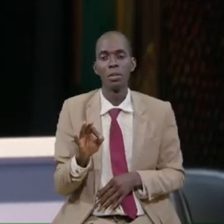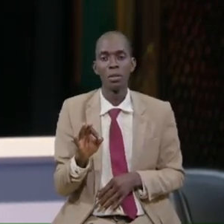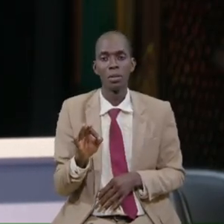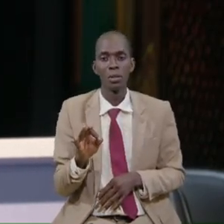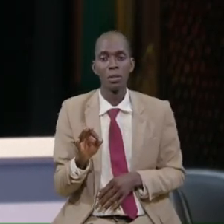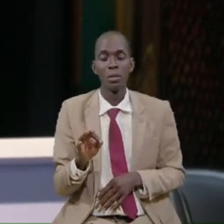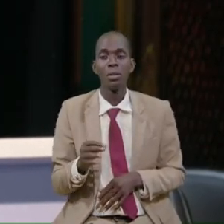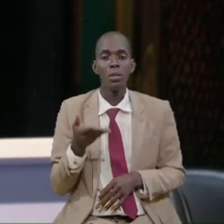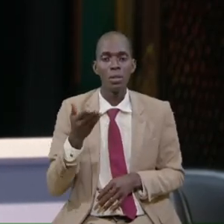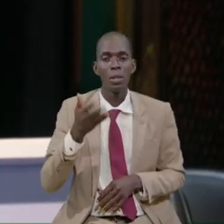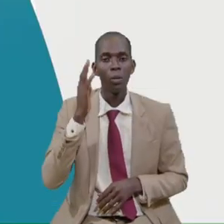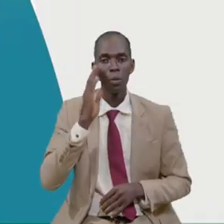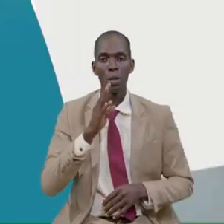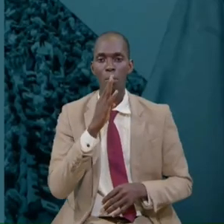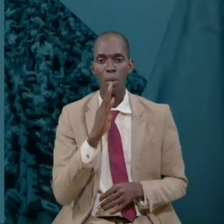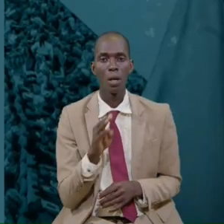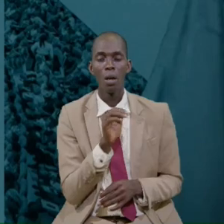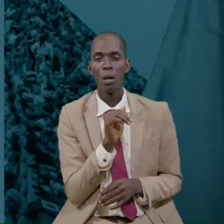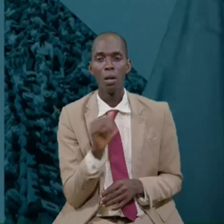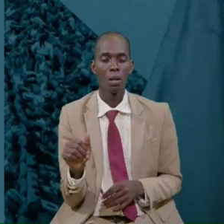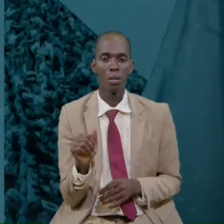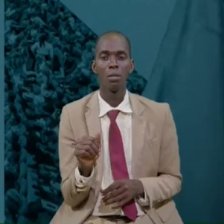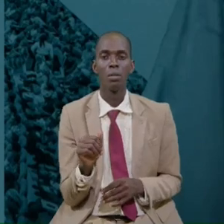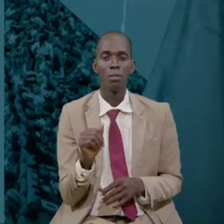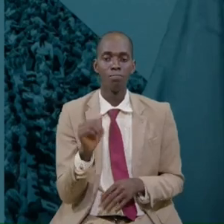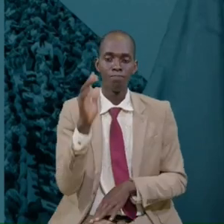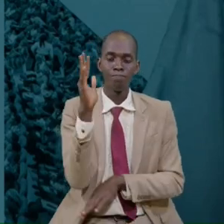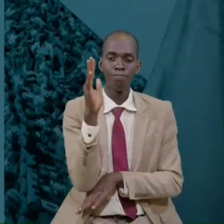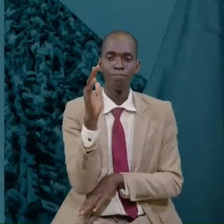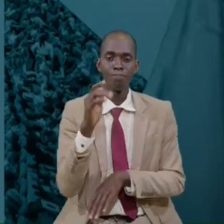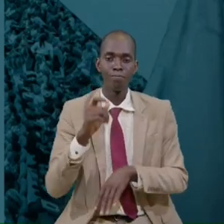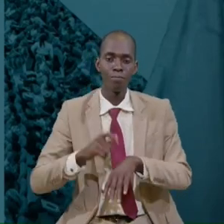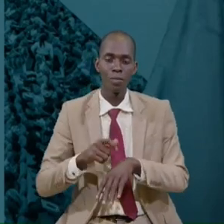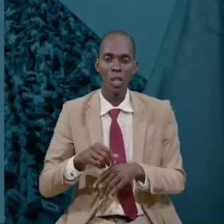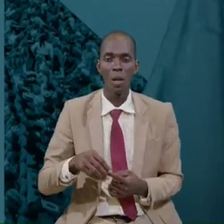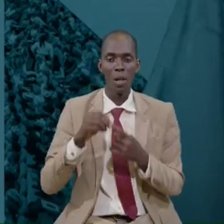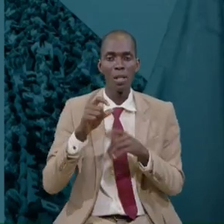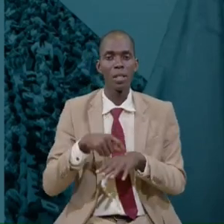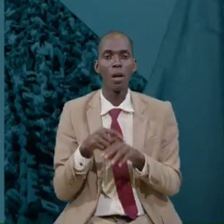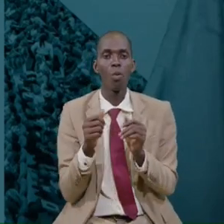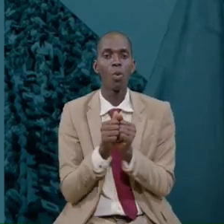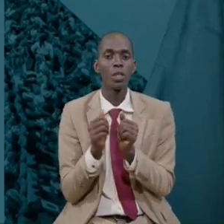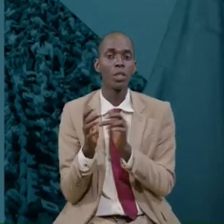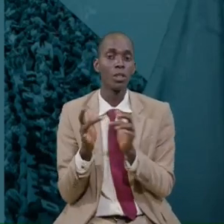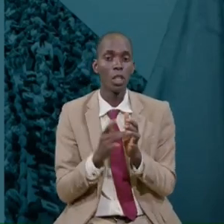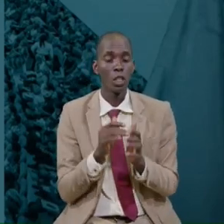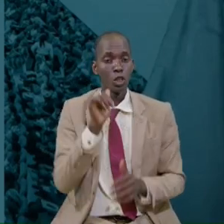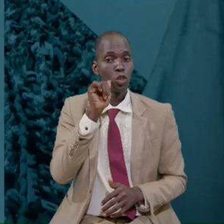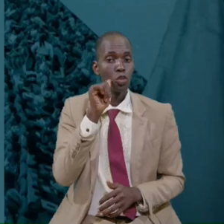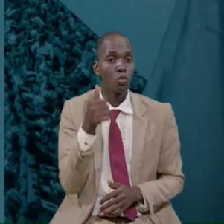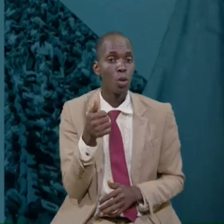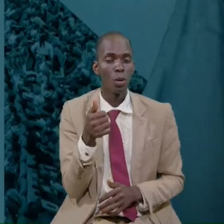jeudi sont pri de prendre par à au déjeuner à l'heure de